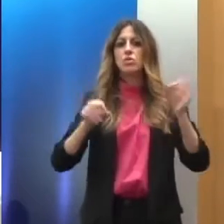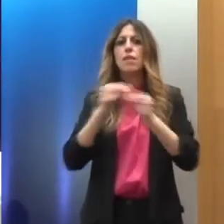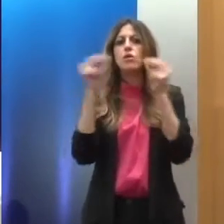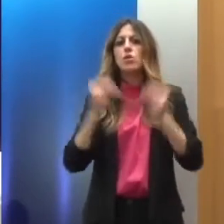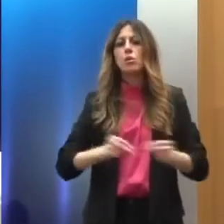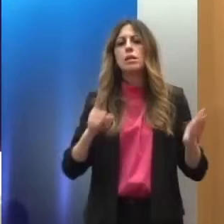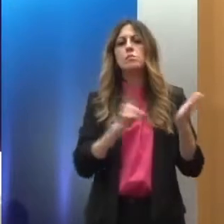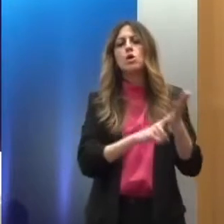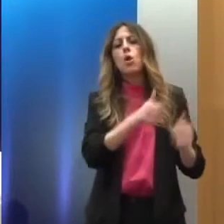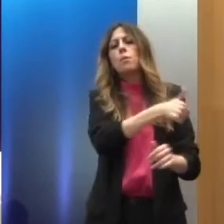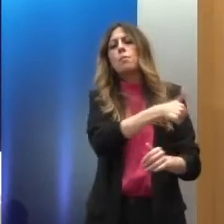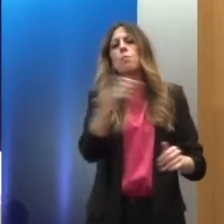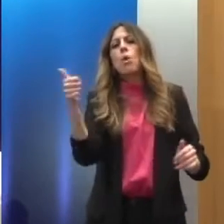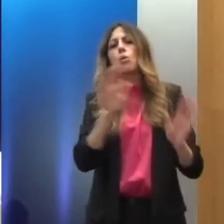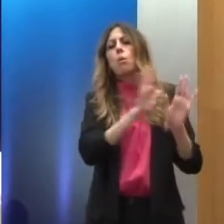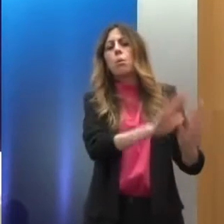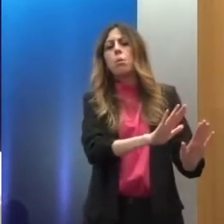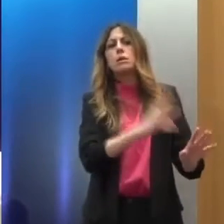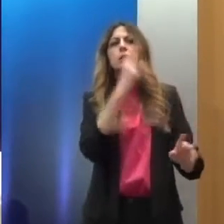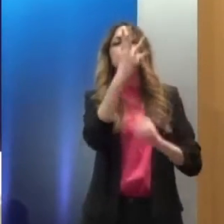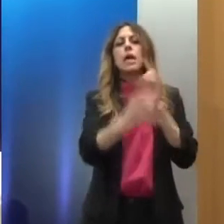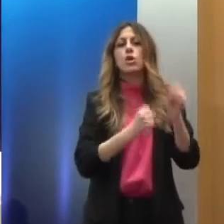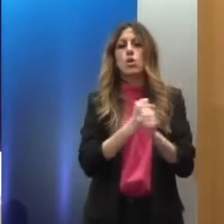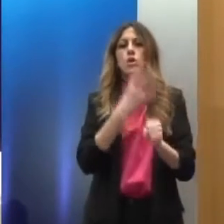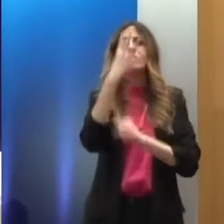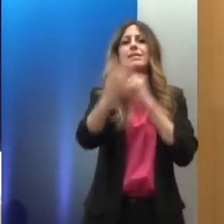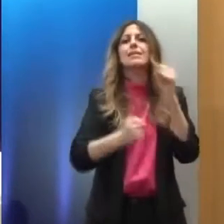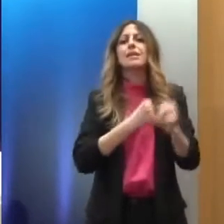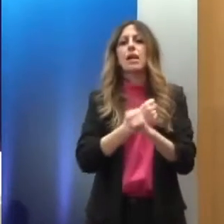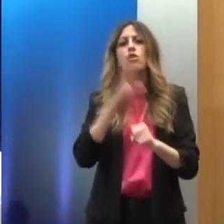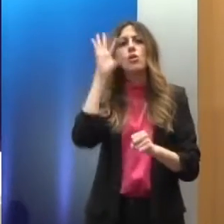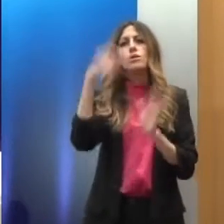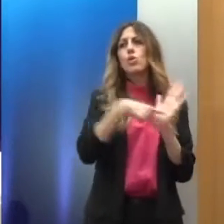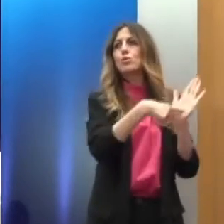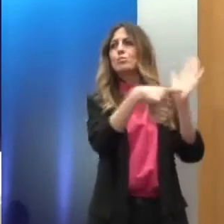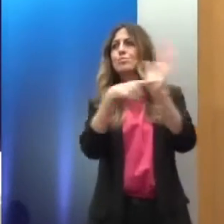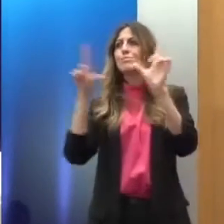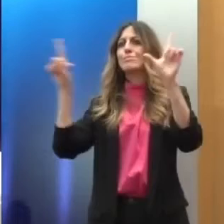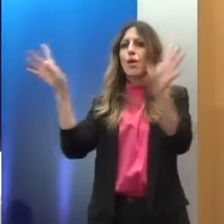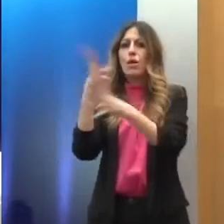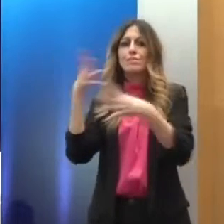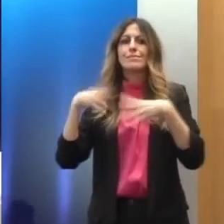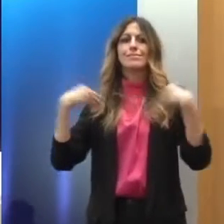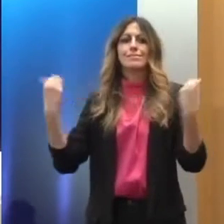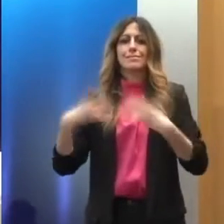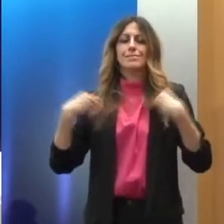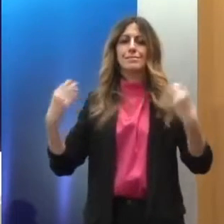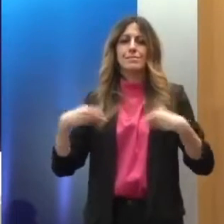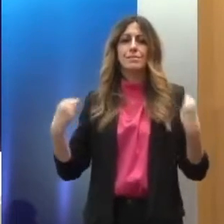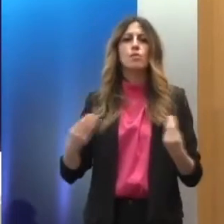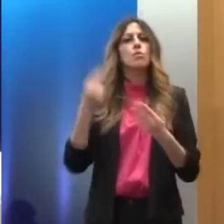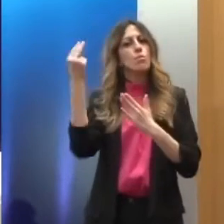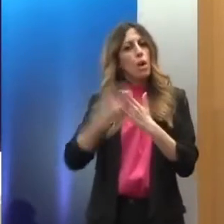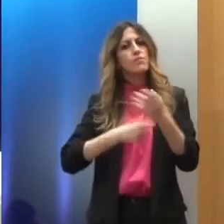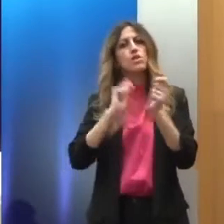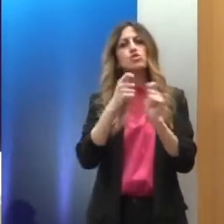3 χρόνια. Για 4 χρόνια. Συνεχείς αναθεωρήσεις και τροποποιήσεις του νομοθετικού πλαισίου και πολλές φορές